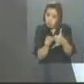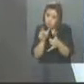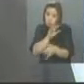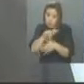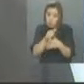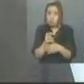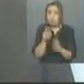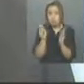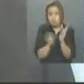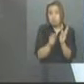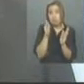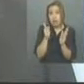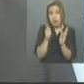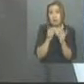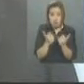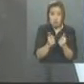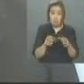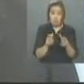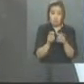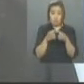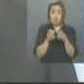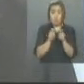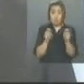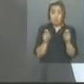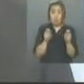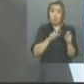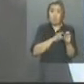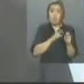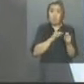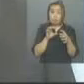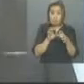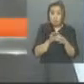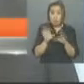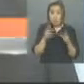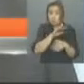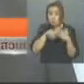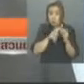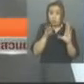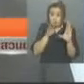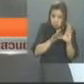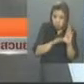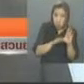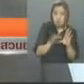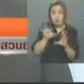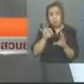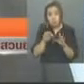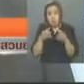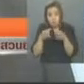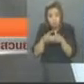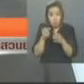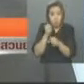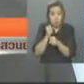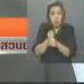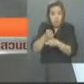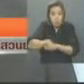ะทำหน้าที่ในการคัดเลือกรับสมัครและคัดเลือกสถาบันเกษตรกรนะ